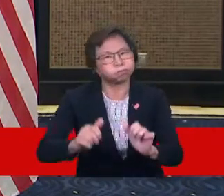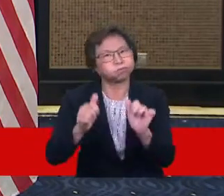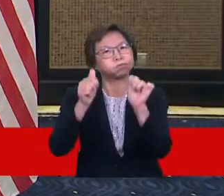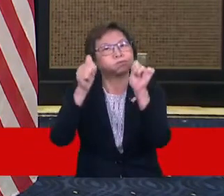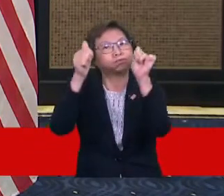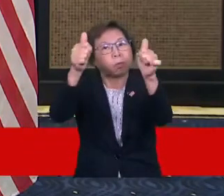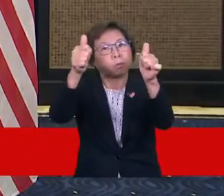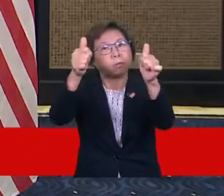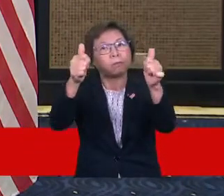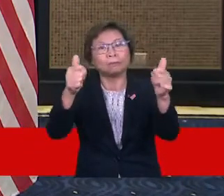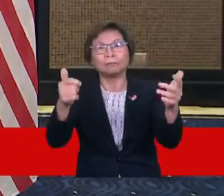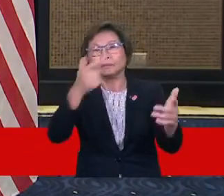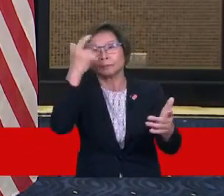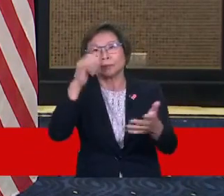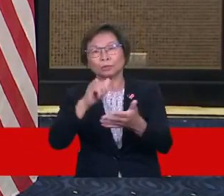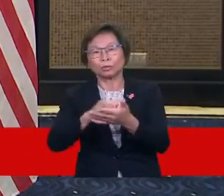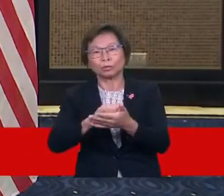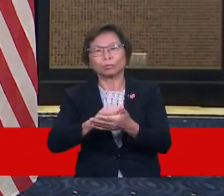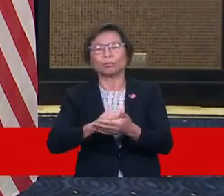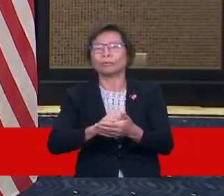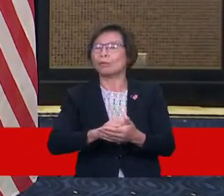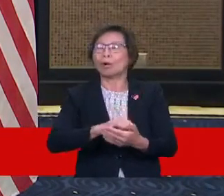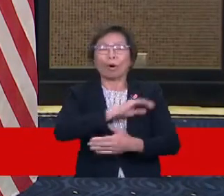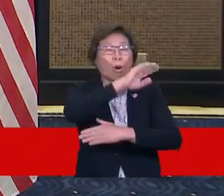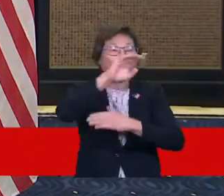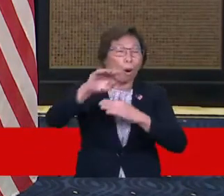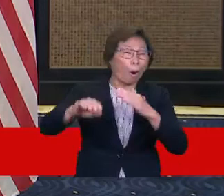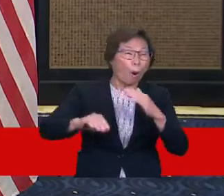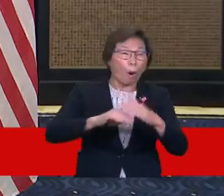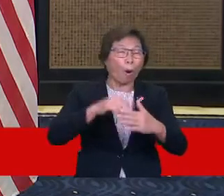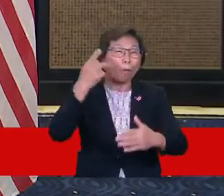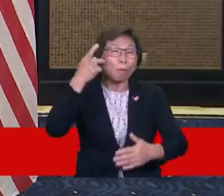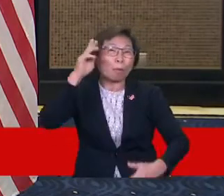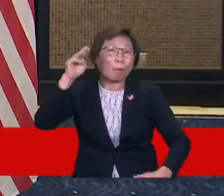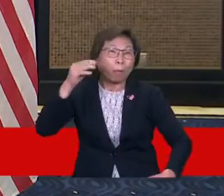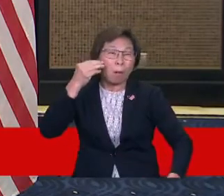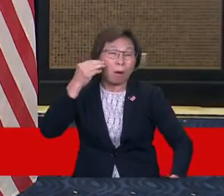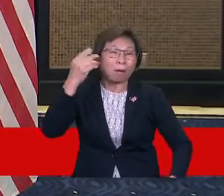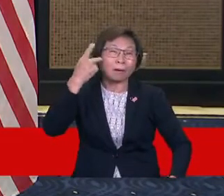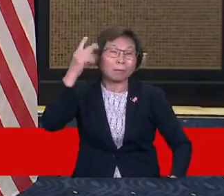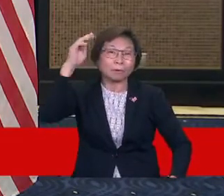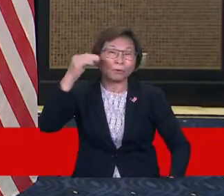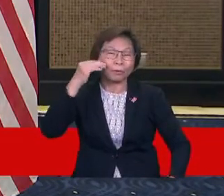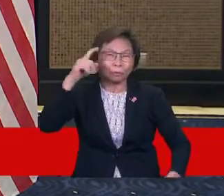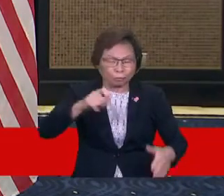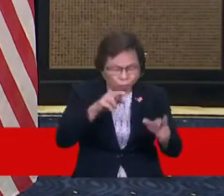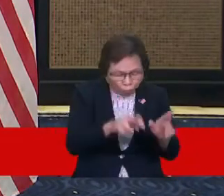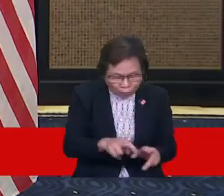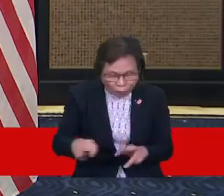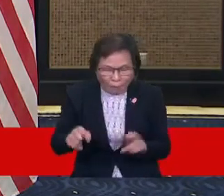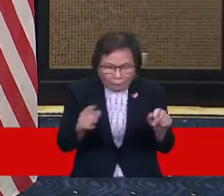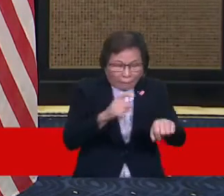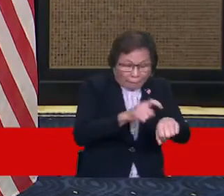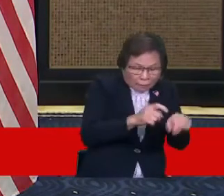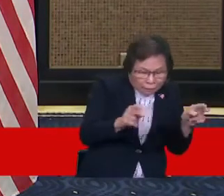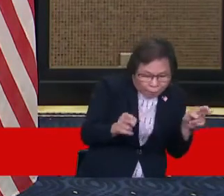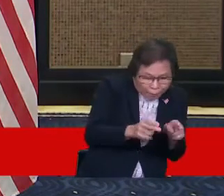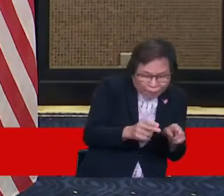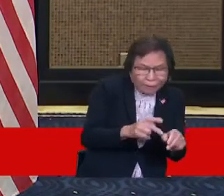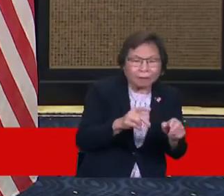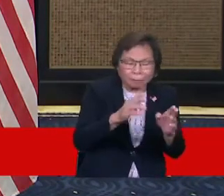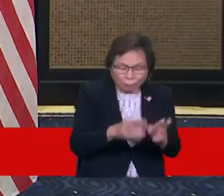Hai justru setiap Kementerian perlu membuat perancangan jaga pendek dan jangka panjang